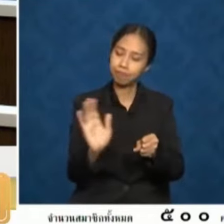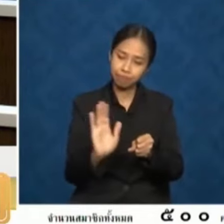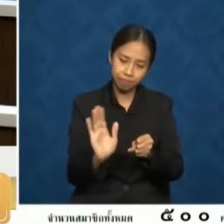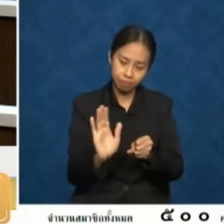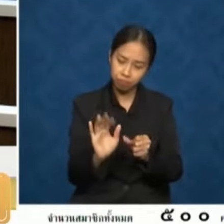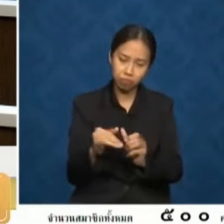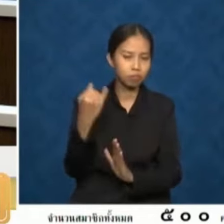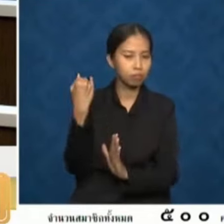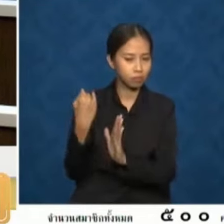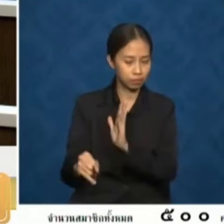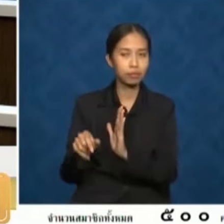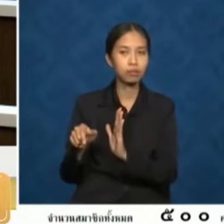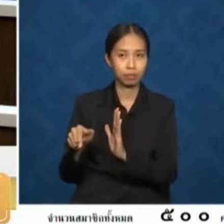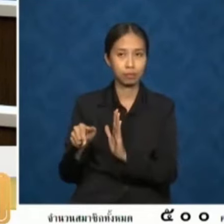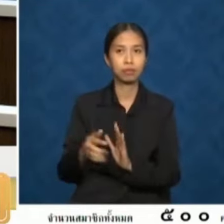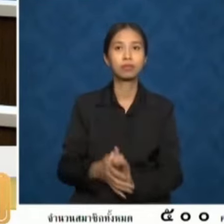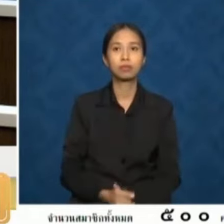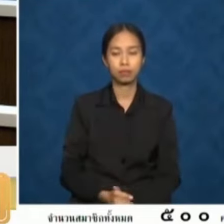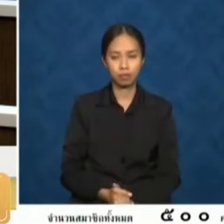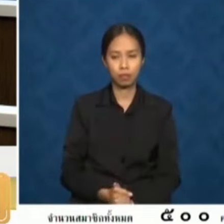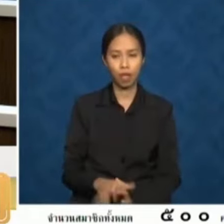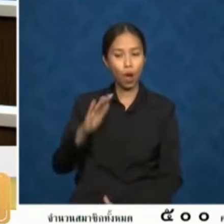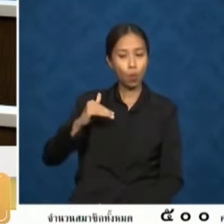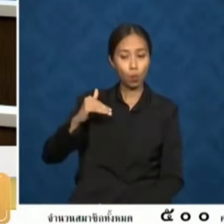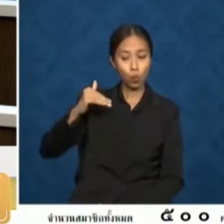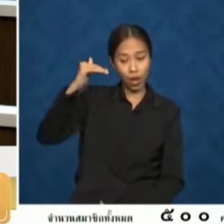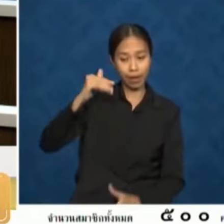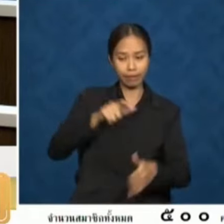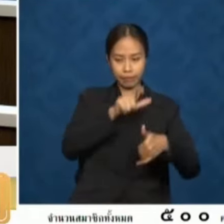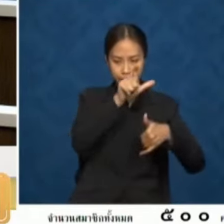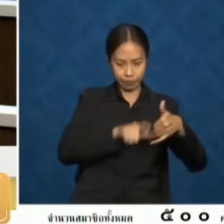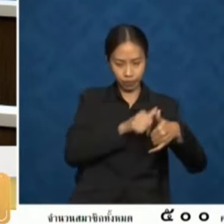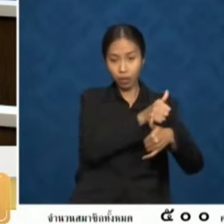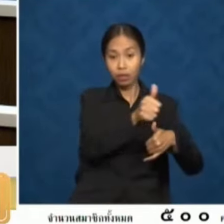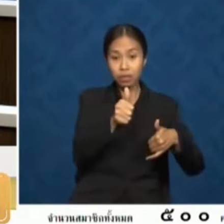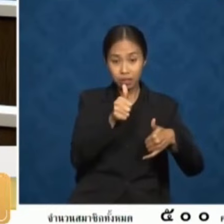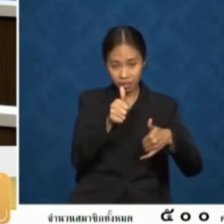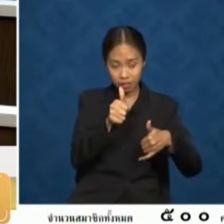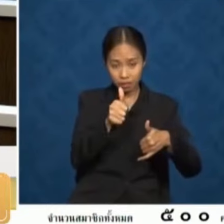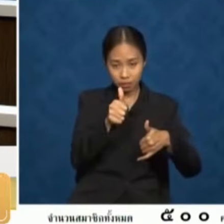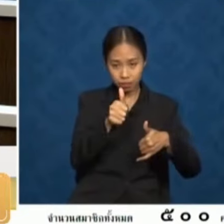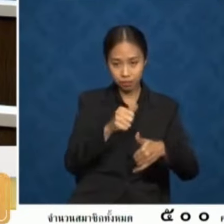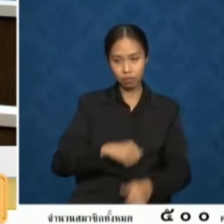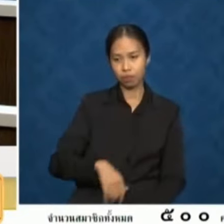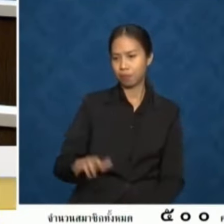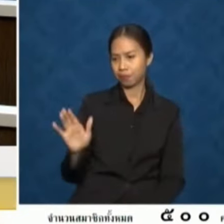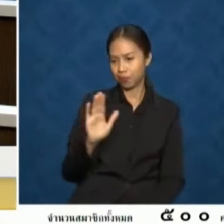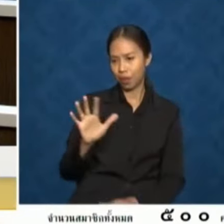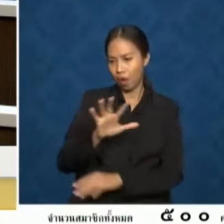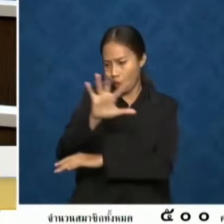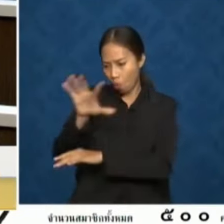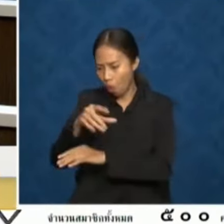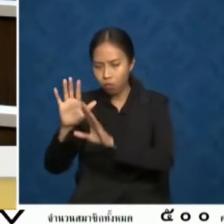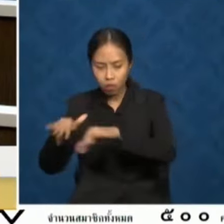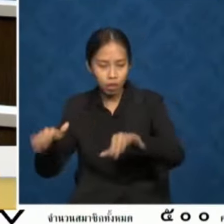นเรื่องที่ไม่ถูกต้องงั้นผู้ใหญ่ที่ดีจึงไม่จำเป็นและไม่ควรที่จะทำเรื่อง